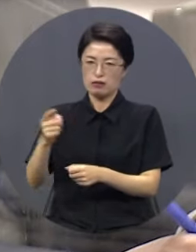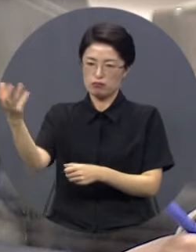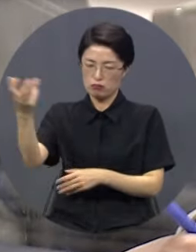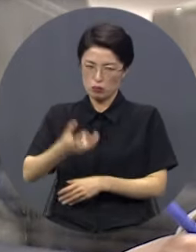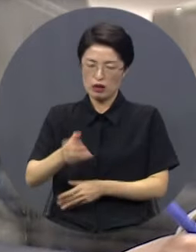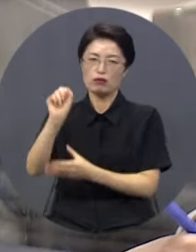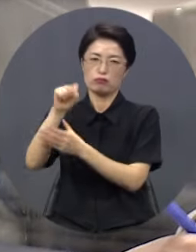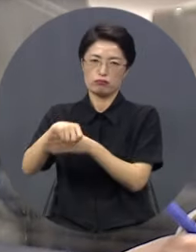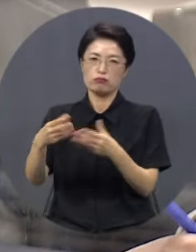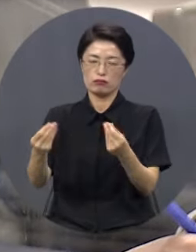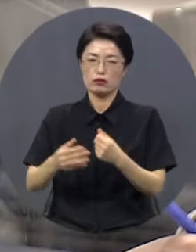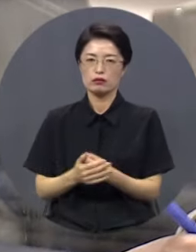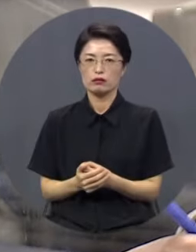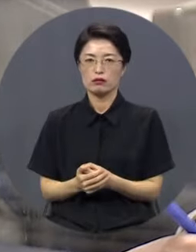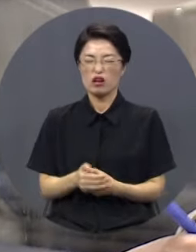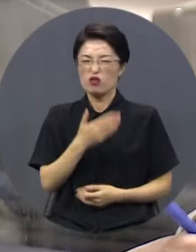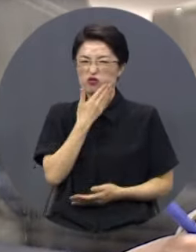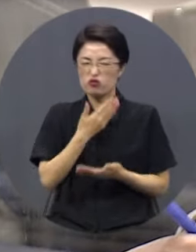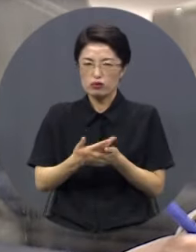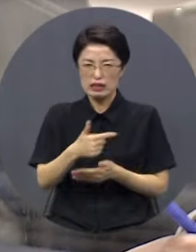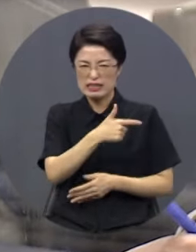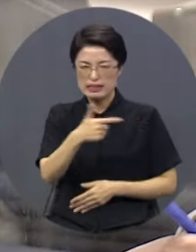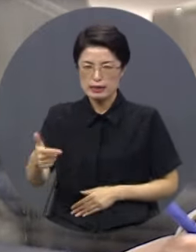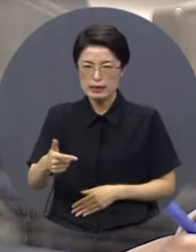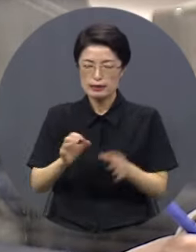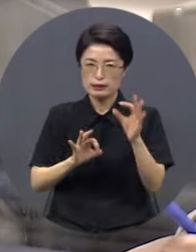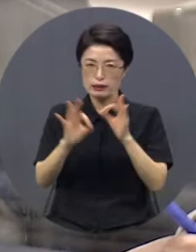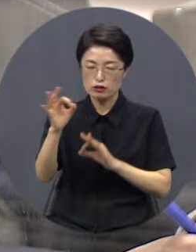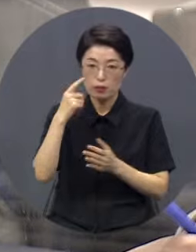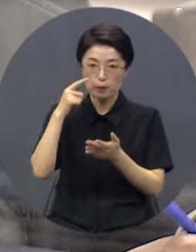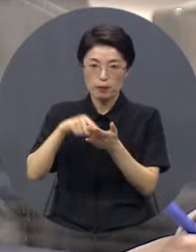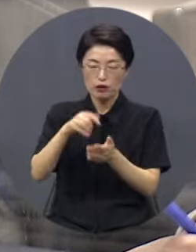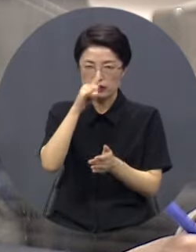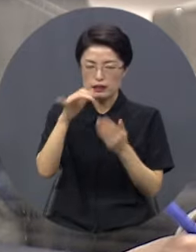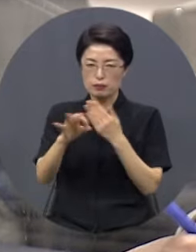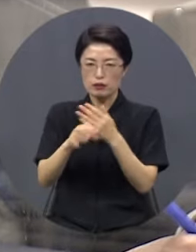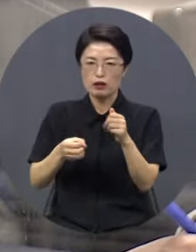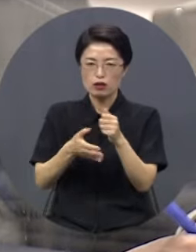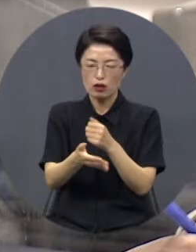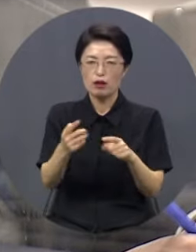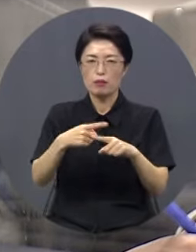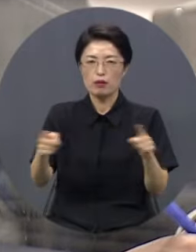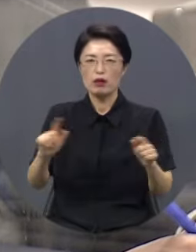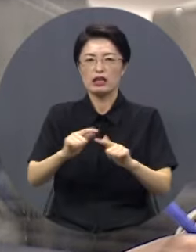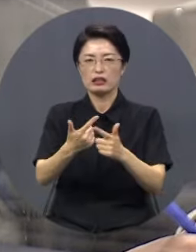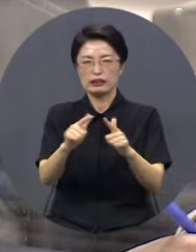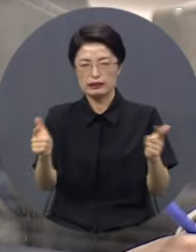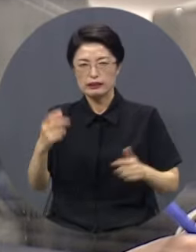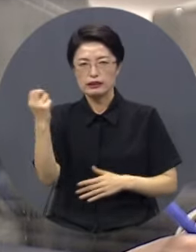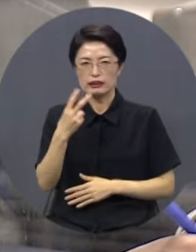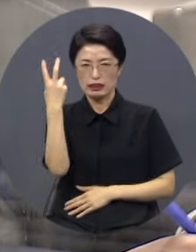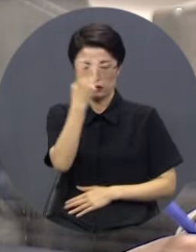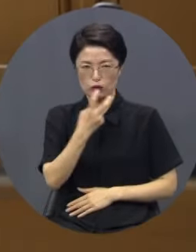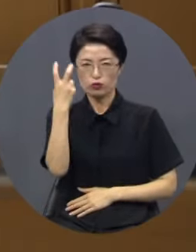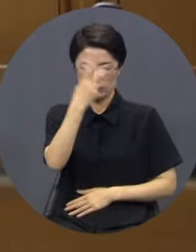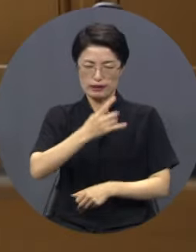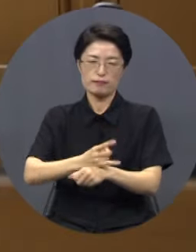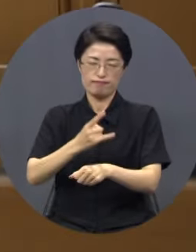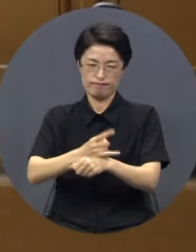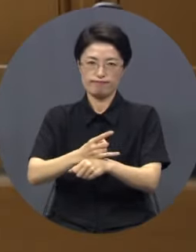하자가 발생을 한다고 보면은 영량 평가나 제조사를 재검토하는 걸로 이렇게